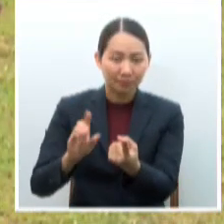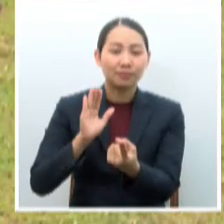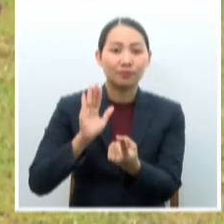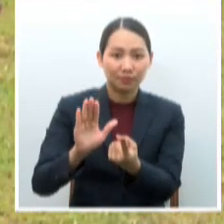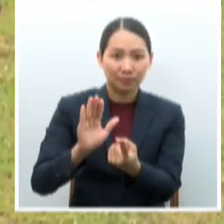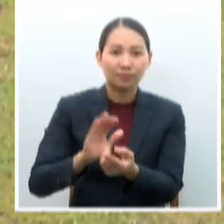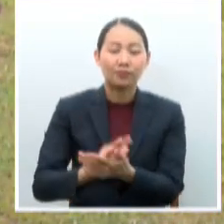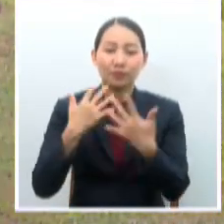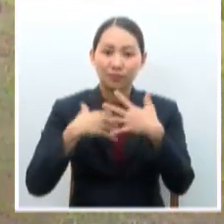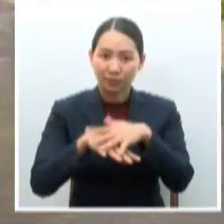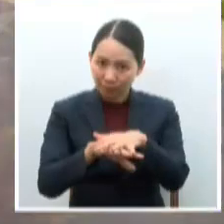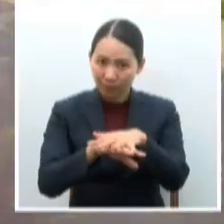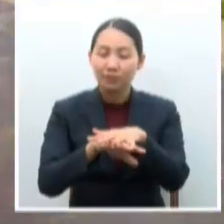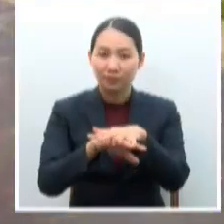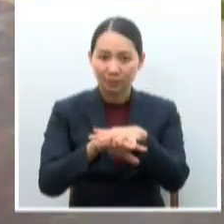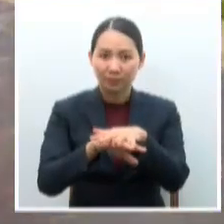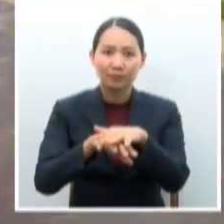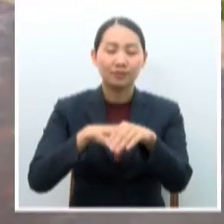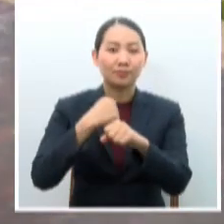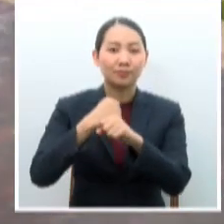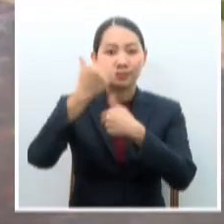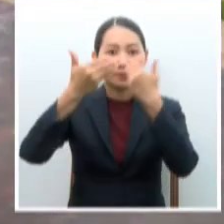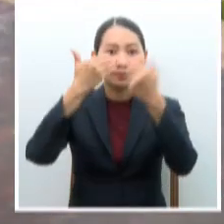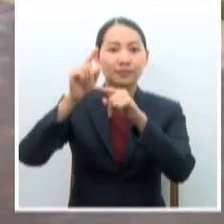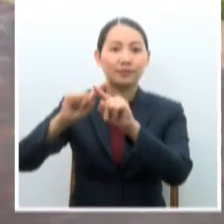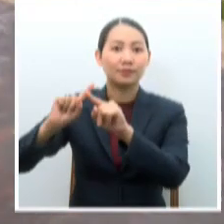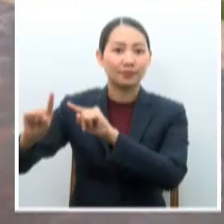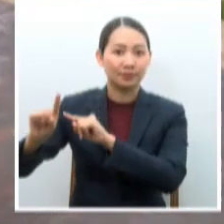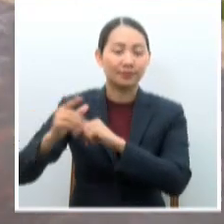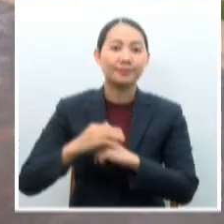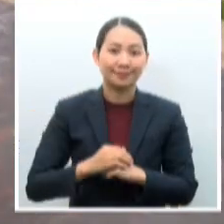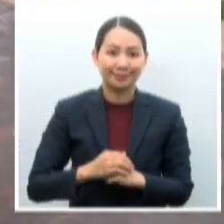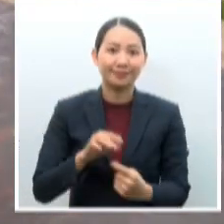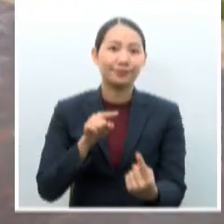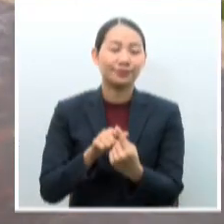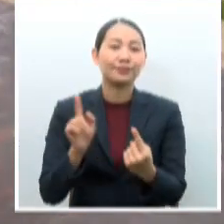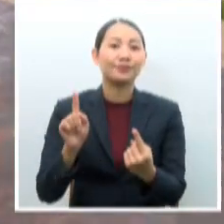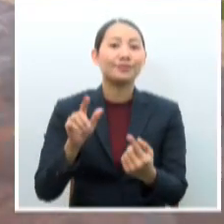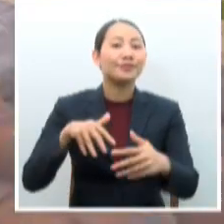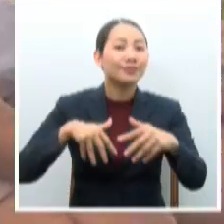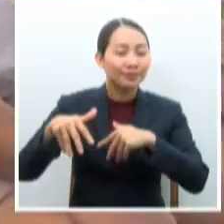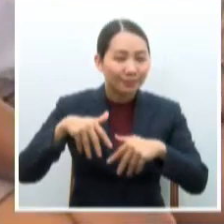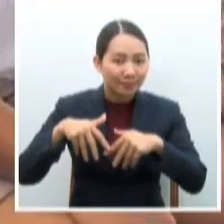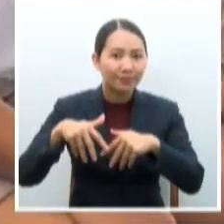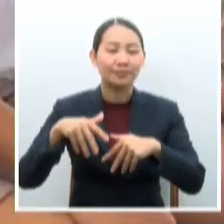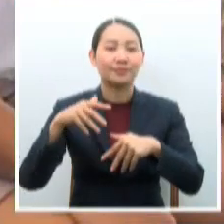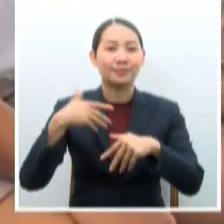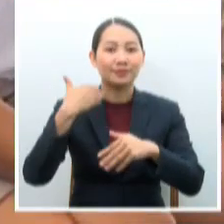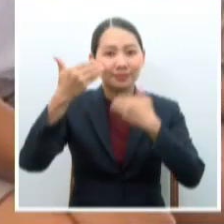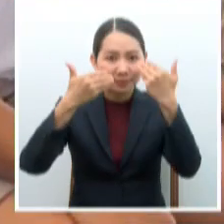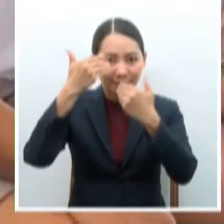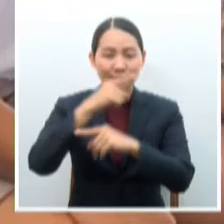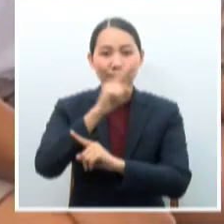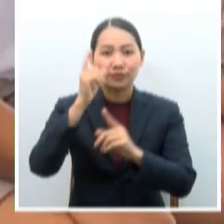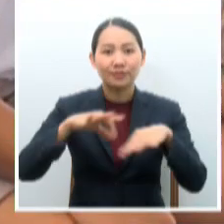มหรือการมีส่วนร่วมในการทำกิจกรรมที่เกี่ยวข้องต่อชาติบ้านเมืองและการชักชวนโน้มน้